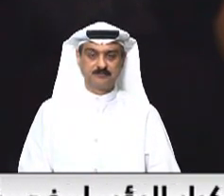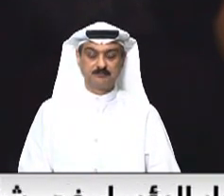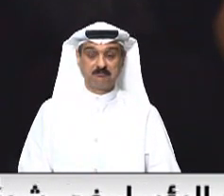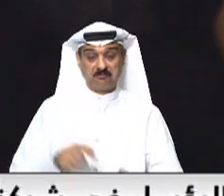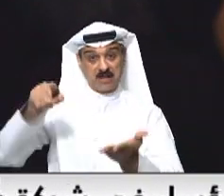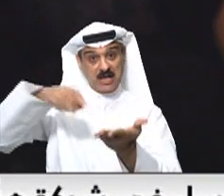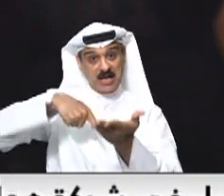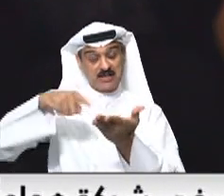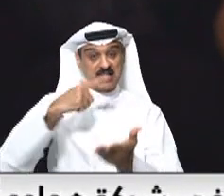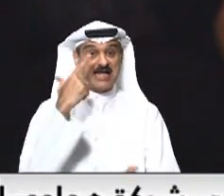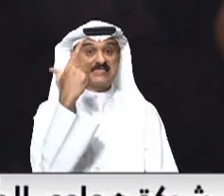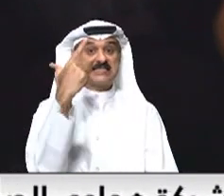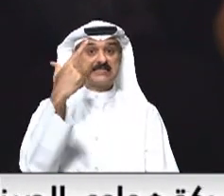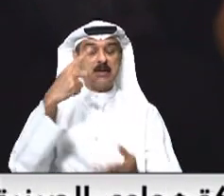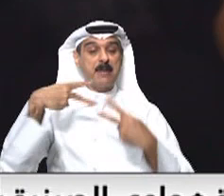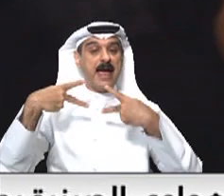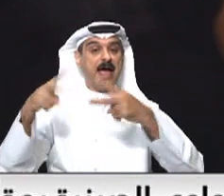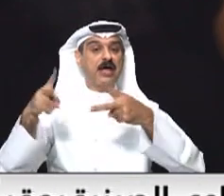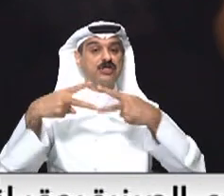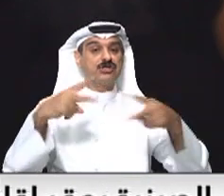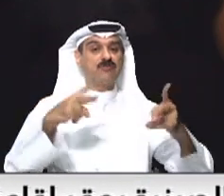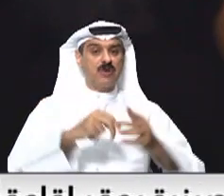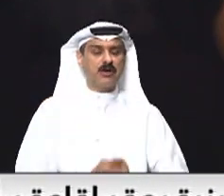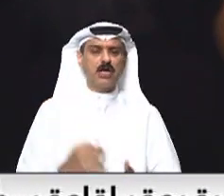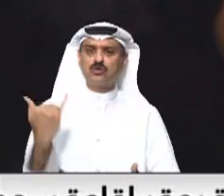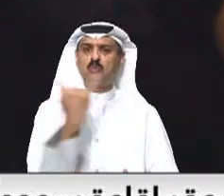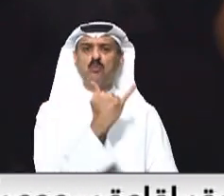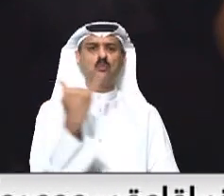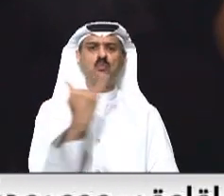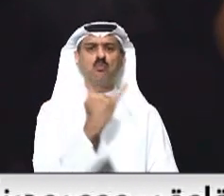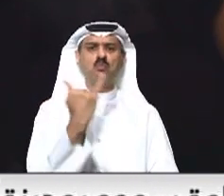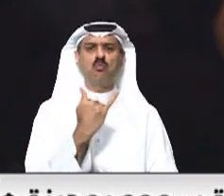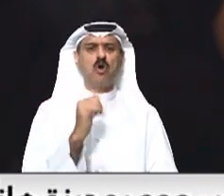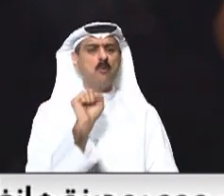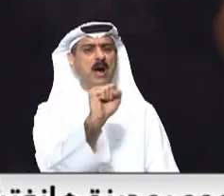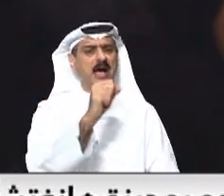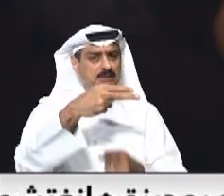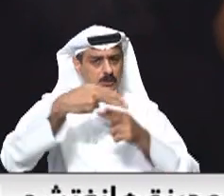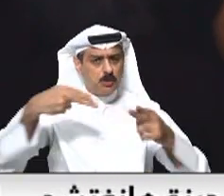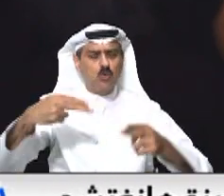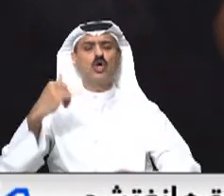لتوقيع 7 اتفاقيات. اتفاقيات مهمة جدا لدولة الكويت،